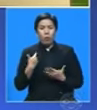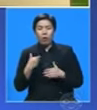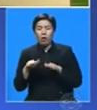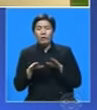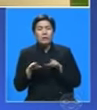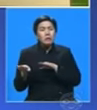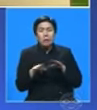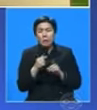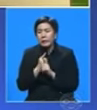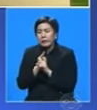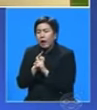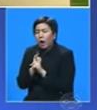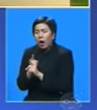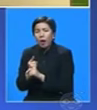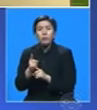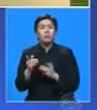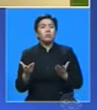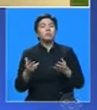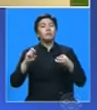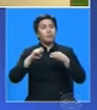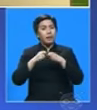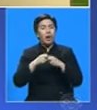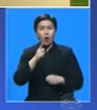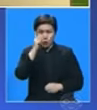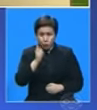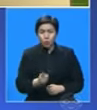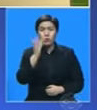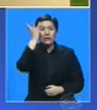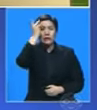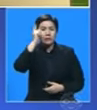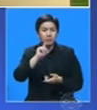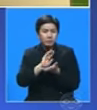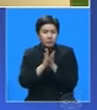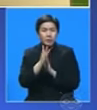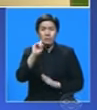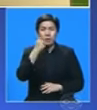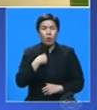คล้อยตามเข้าไปแล้วก็ทำให้เกิดปัญหาท่านต้องตั้งสติใหม่นะครับหารือ